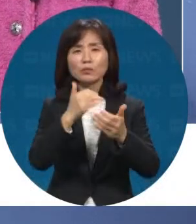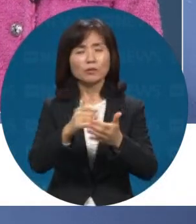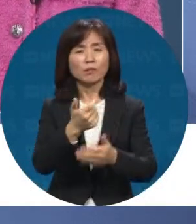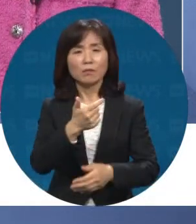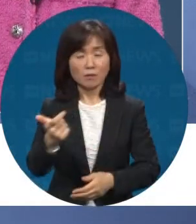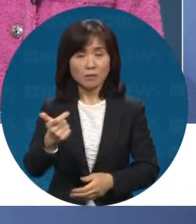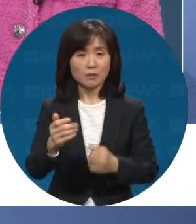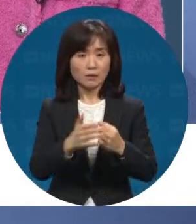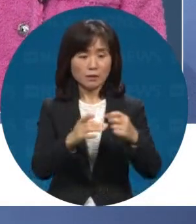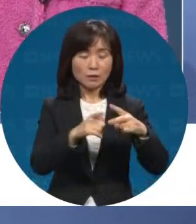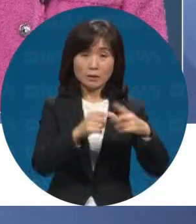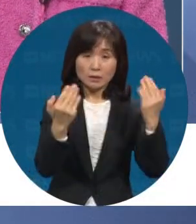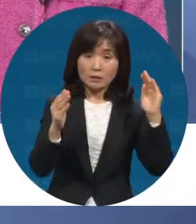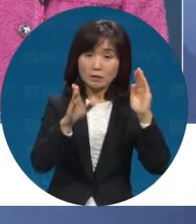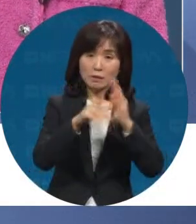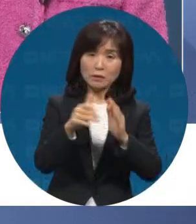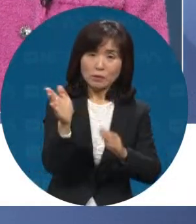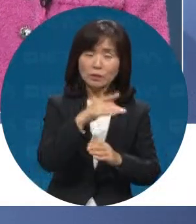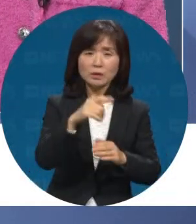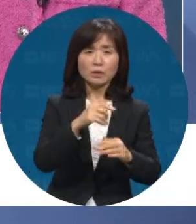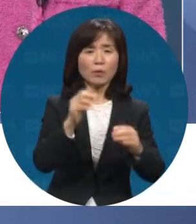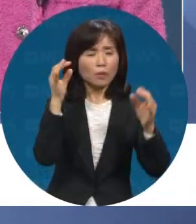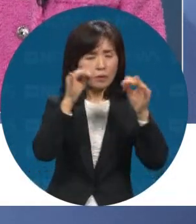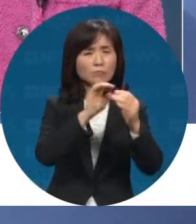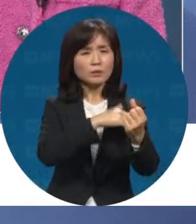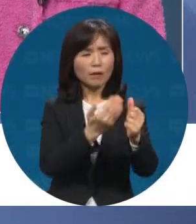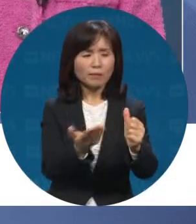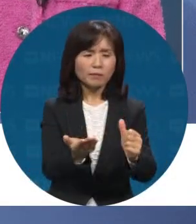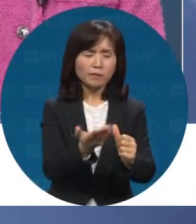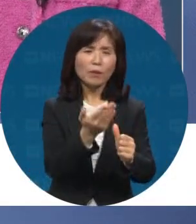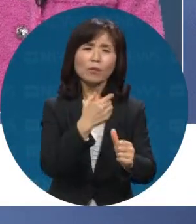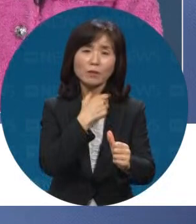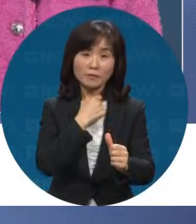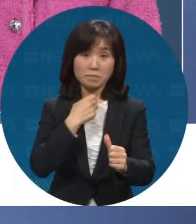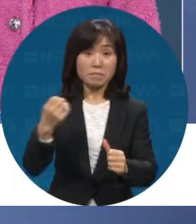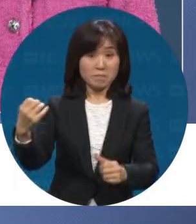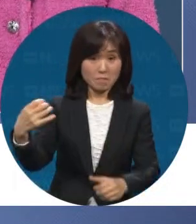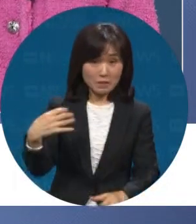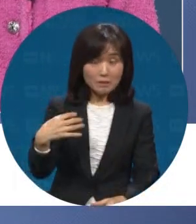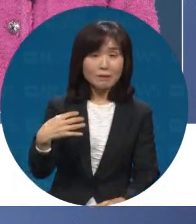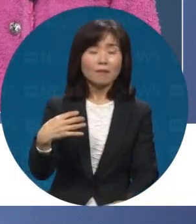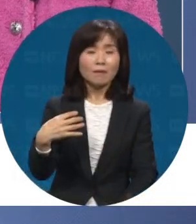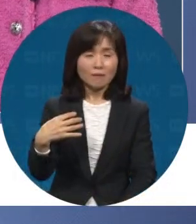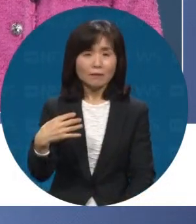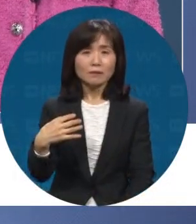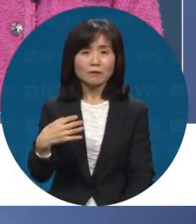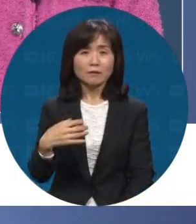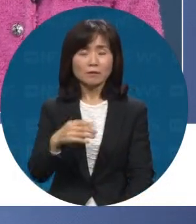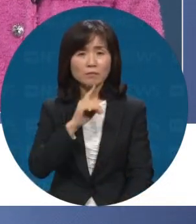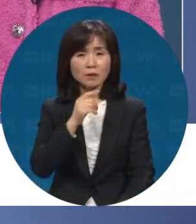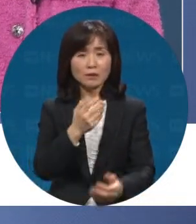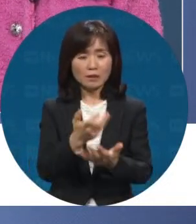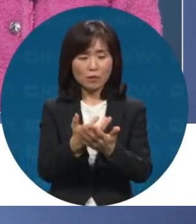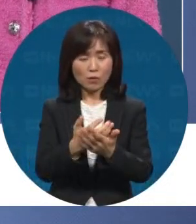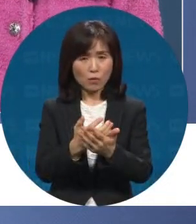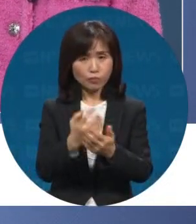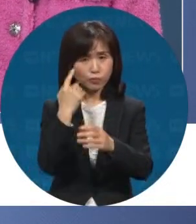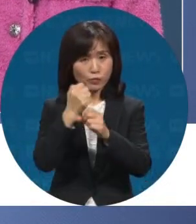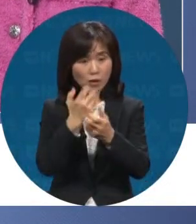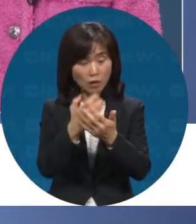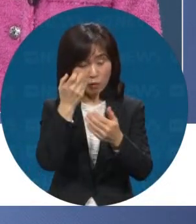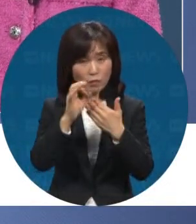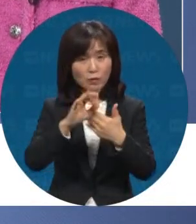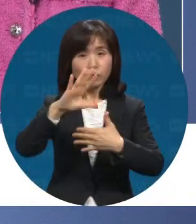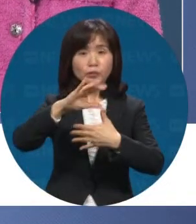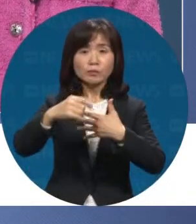이걸 초등학교 때부터 이걸 키워줄 수 있으면 참 좋겠다 이렇게들 얘기를 하셨어요 그래서 실제로 자료를 찾아보니